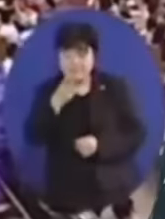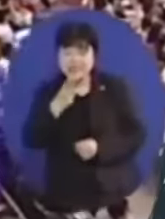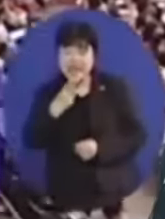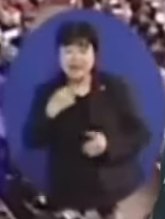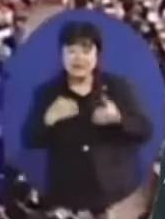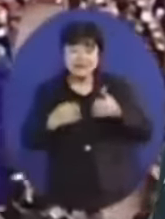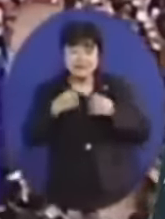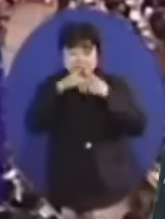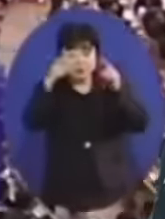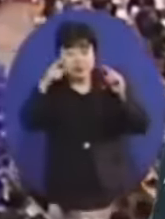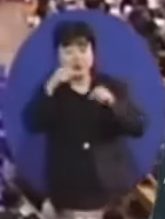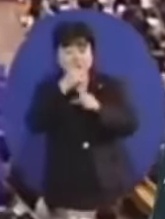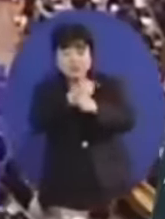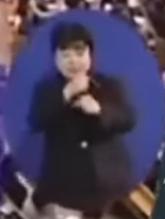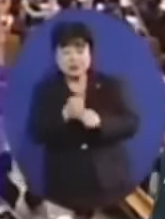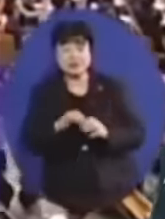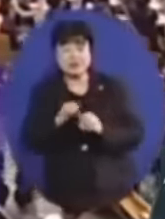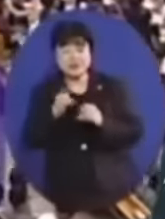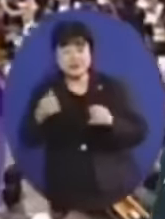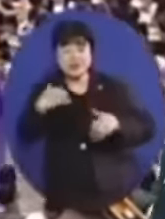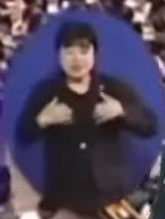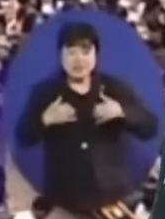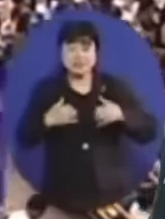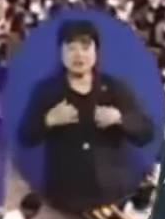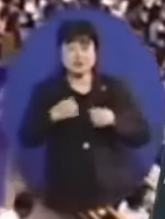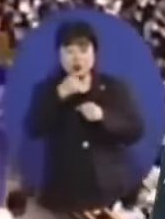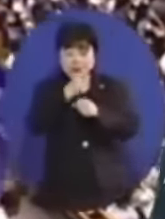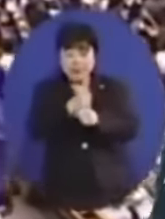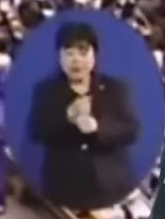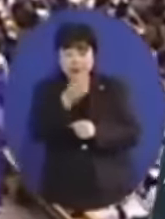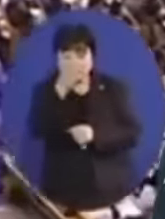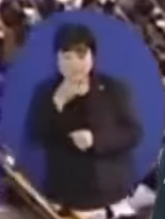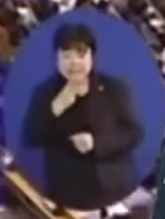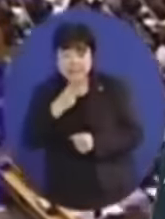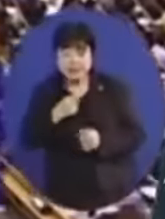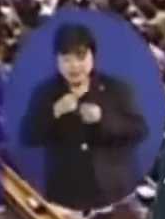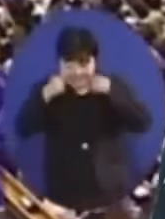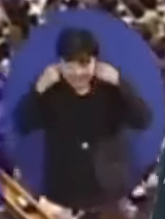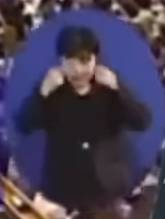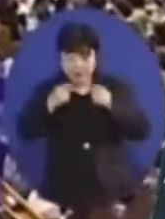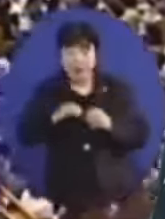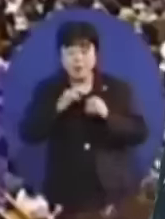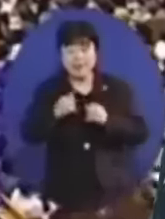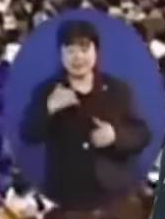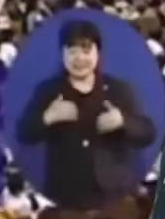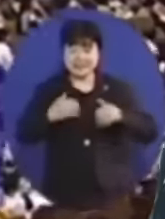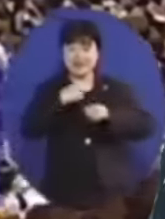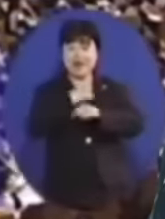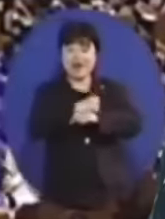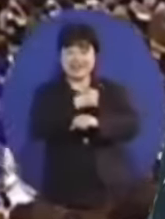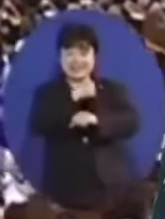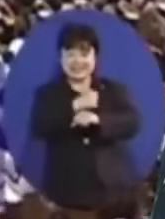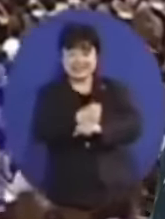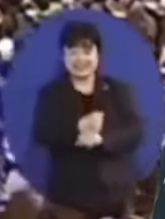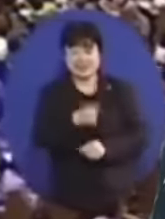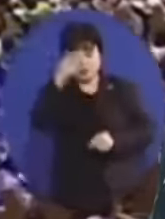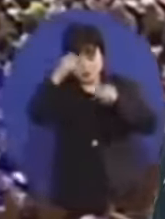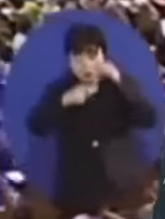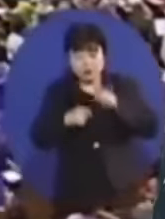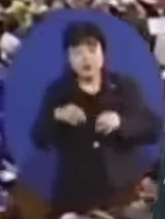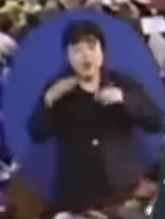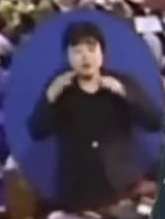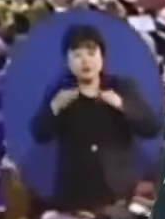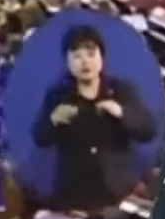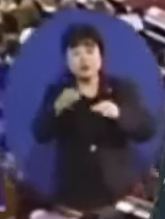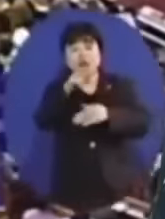즐거운 성으로 창조하며 그 백성을 기쁨으로 삼고, 내가 예루살렘을 즐거워하며 나의 백성을 기뻐하니 우는 소리와 부르짖는